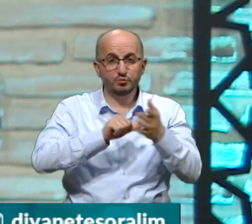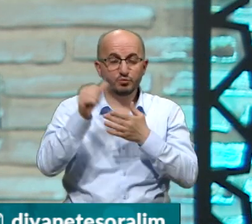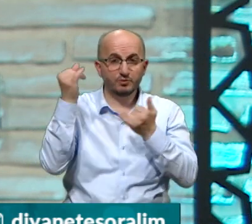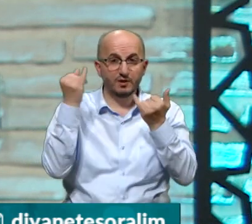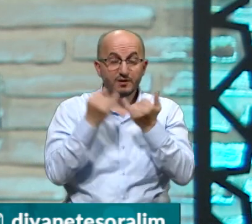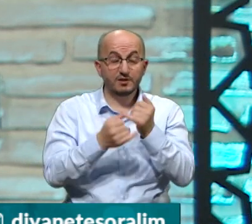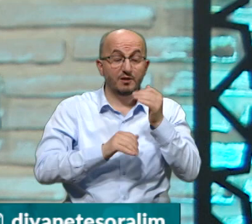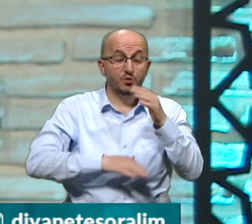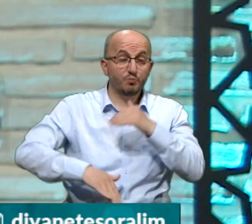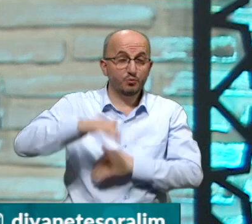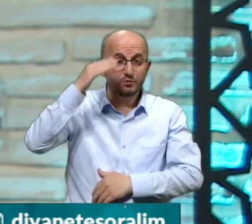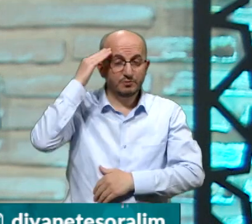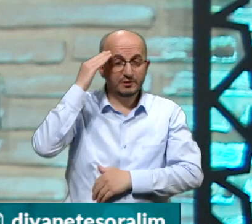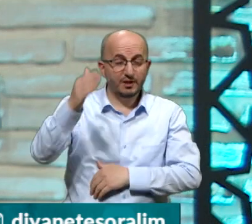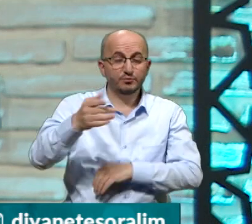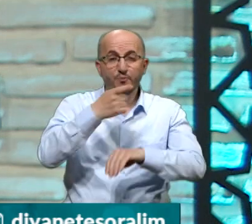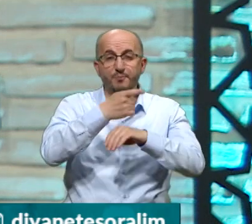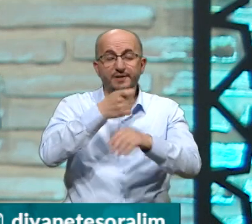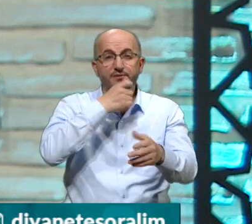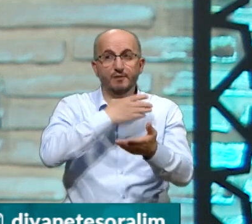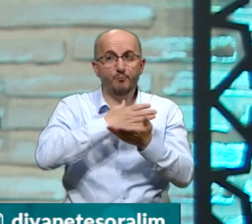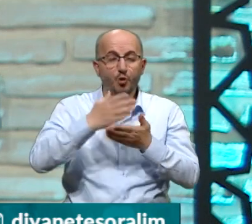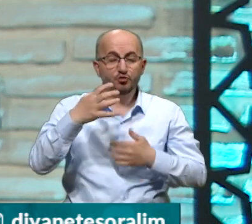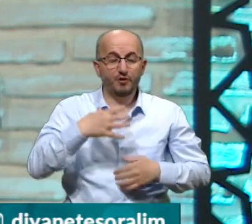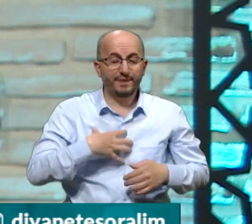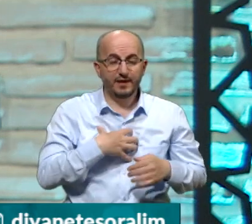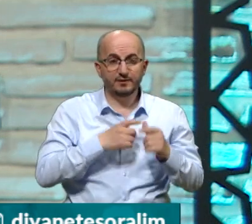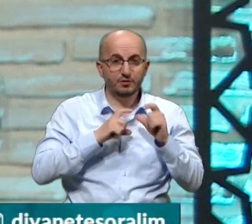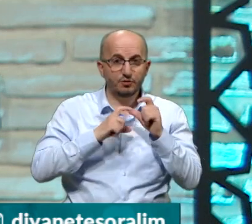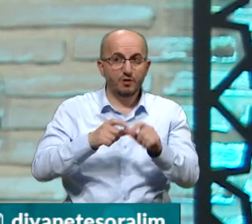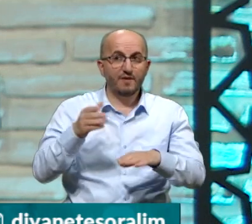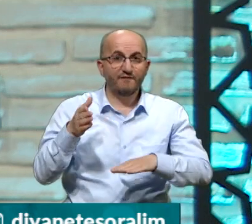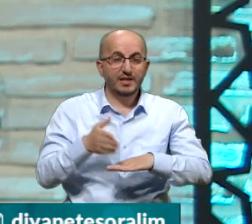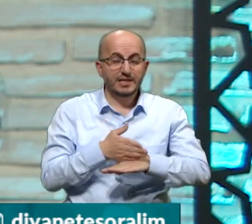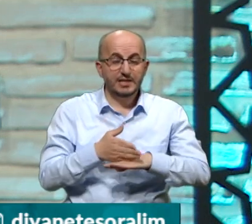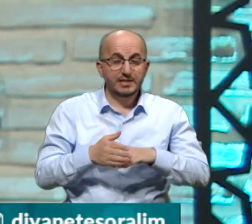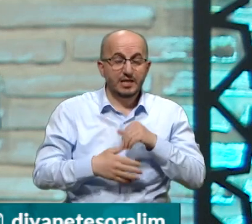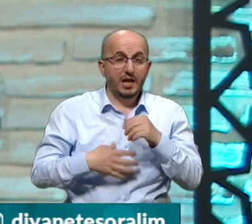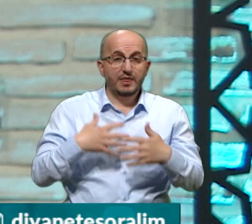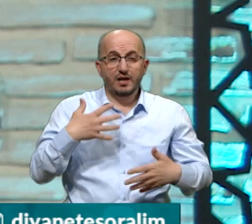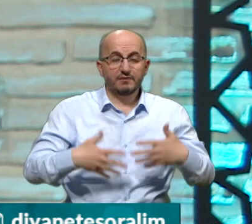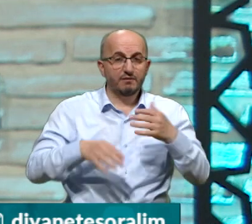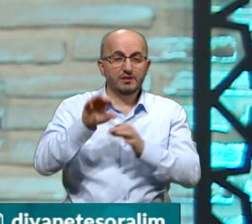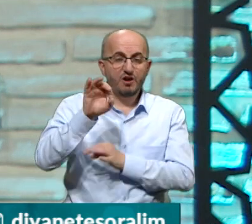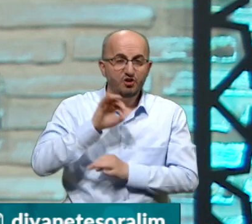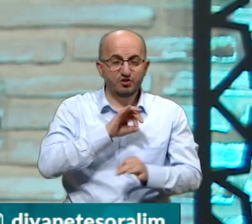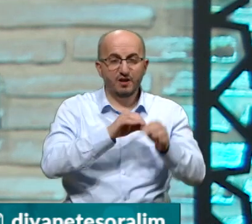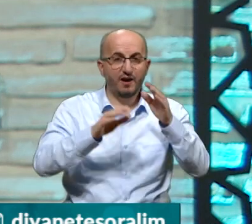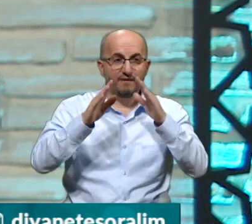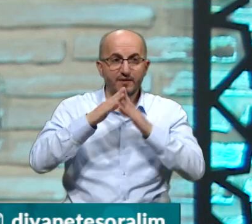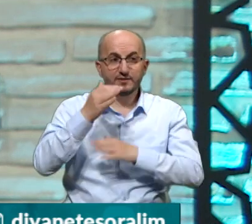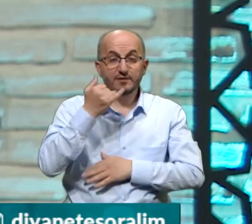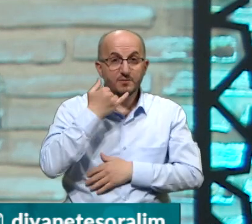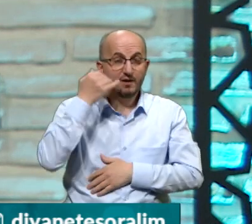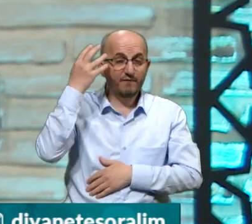büyüklerimizi selamlıyoruz ak kaşık bir saat boyunca diyanete soralım programı vesilesiyle Diyanet TV aracılığıyla evlerinize